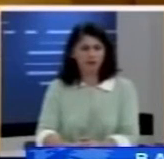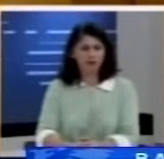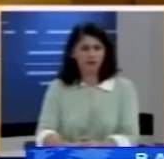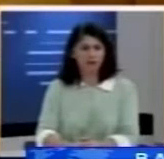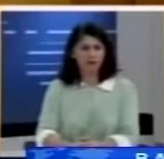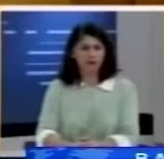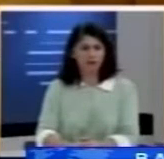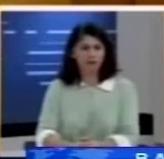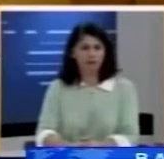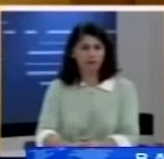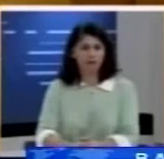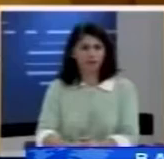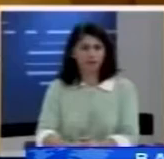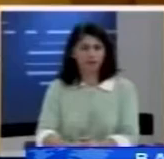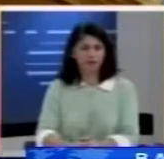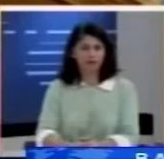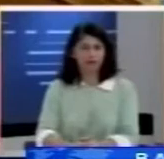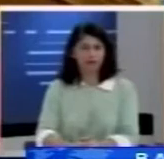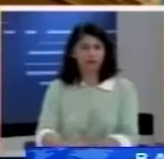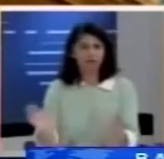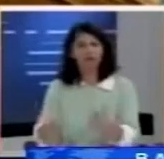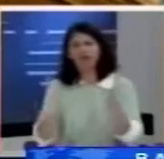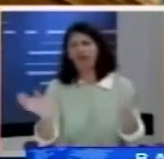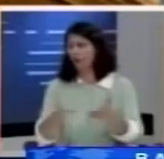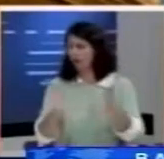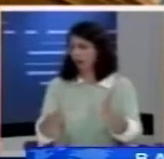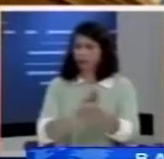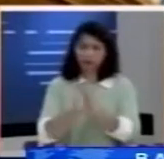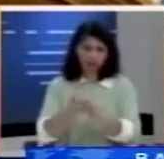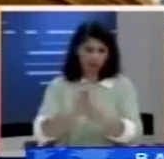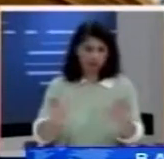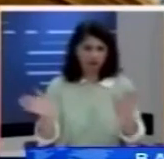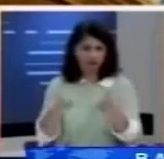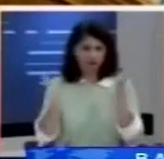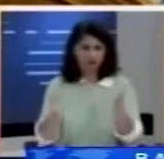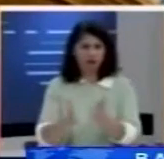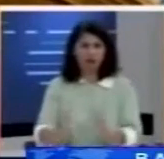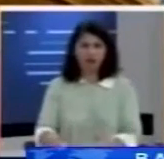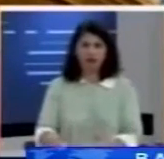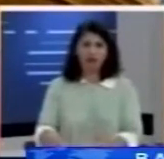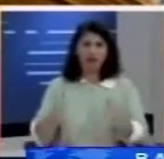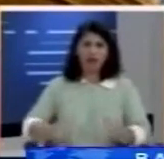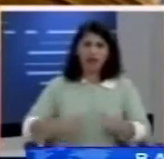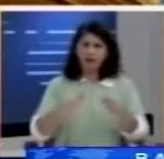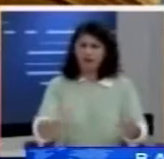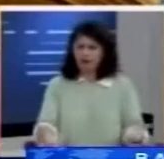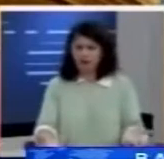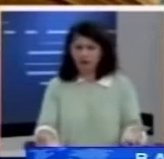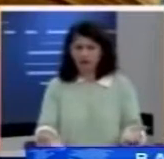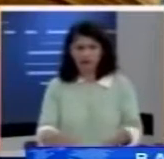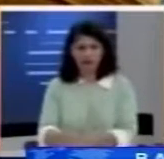Όχι, μιλάω. Τώρα. Παρακαλώ, τέλος πάντων. Ποια έδρα παρέδωσε. Καθίστε κάτω.